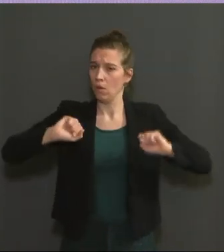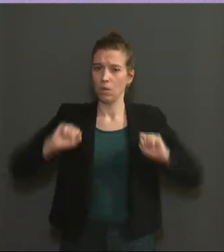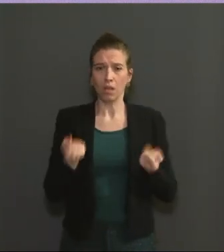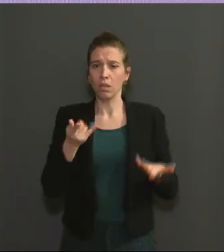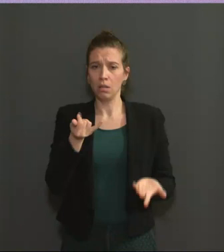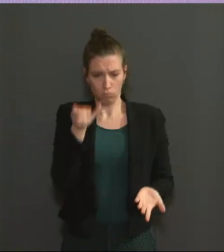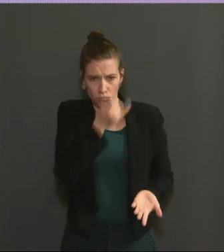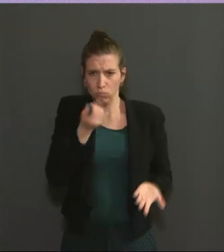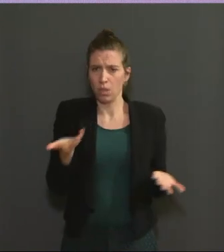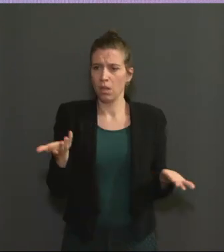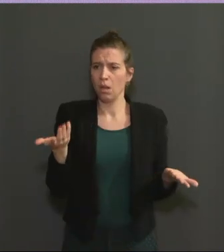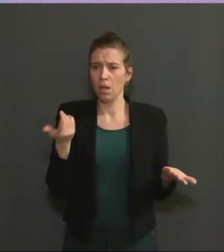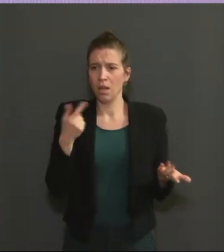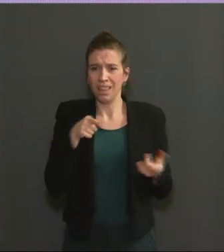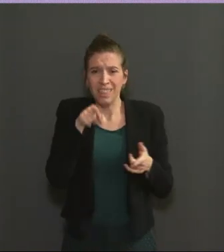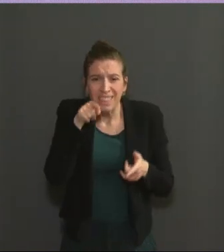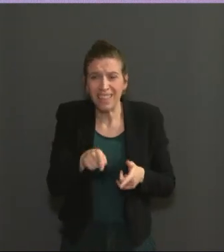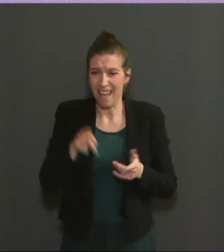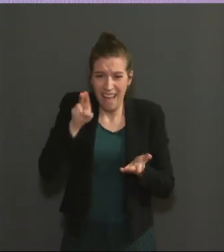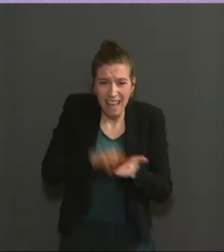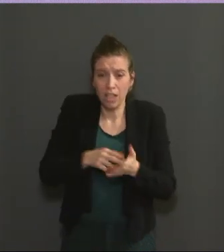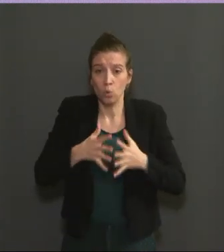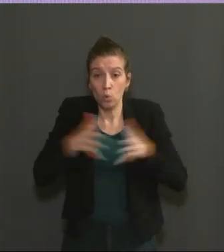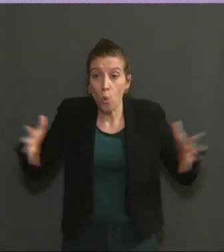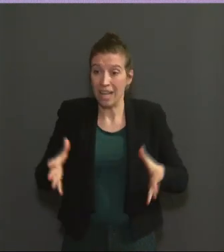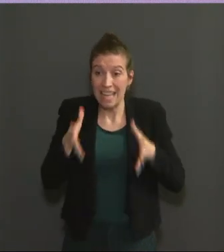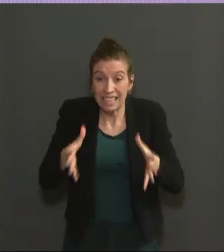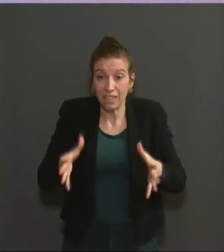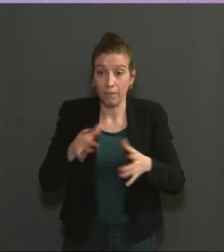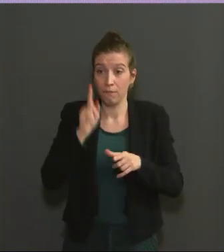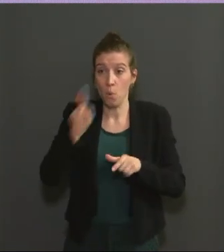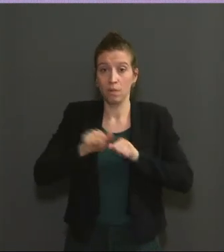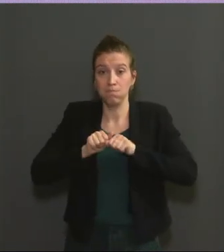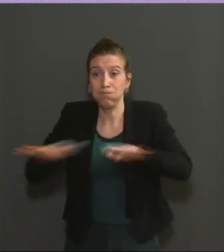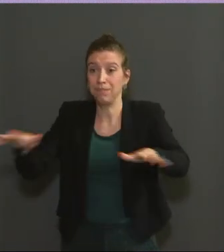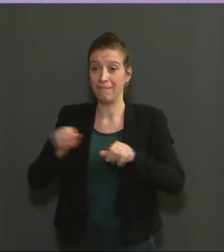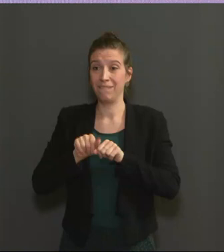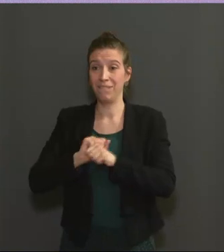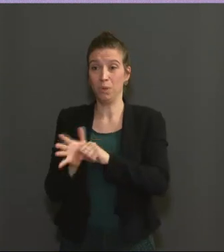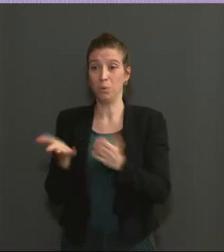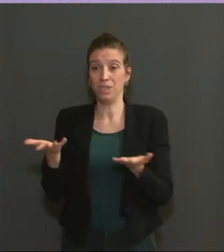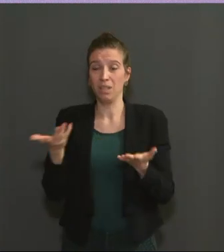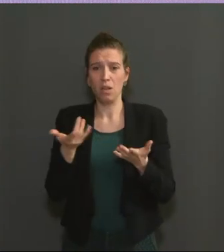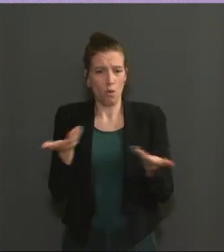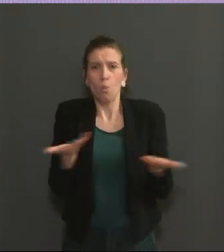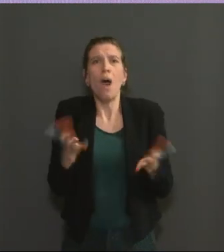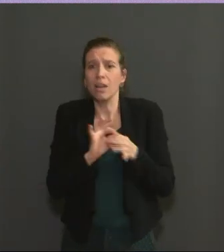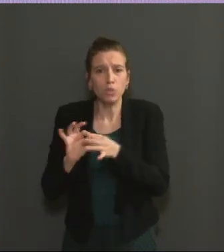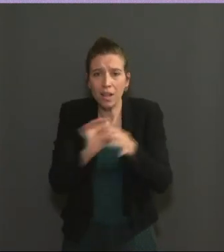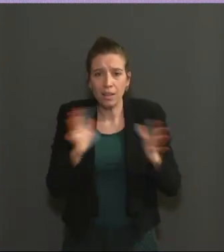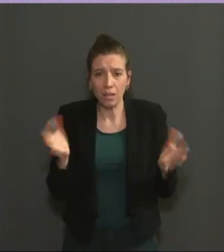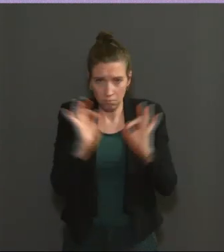gr robal absolut niet solidir we moeten beseffen dat derelke